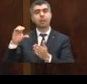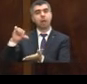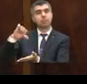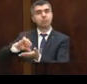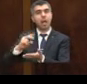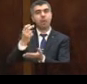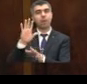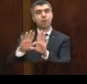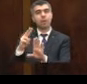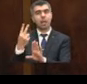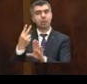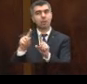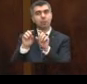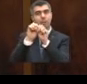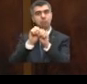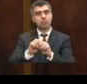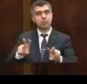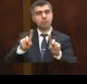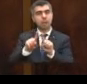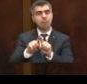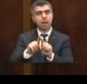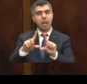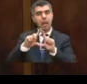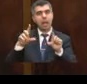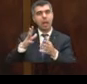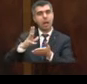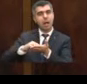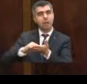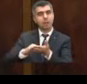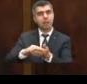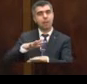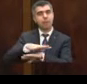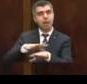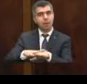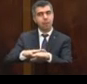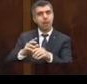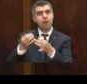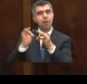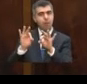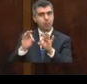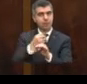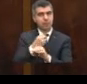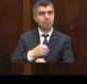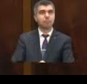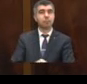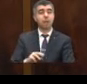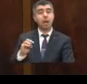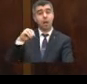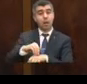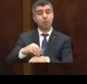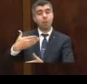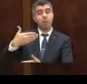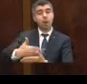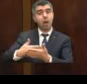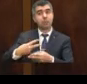عملية تعميم الرميد على 10 ملايين من المغاربة. الثالث هو الرسالة الملكية التي وجهها يوم 7 أبريل